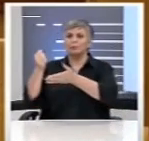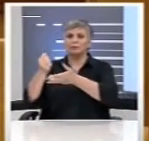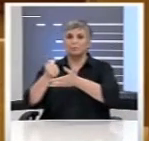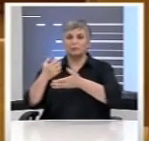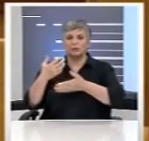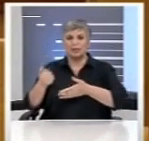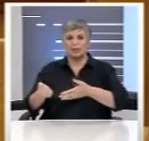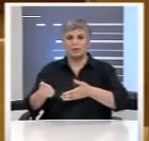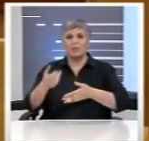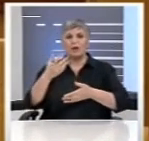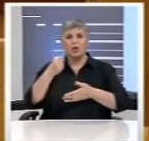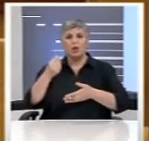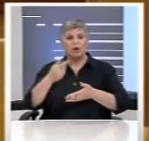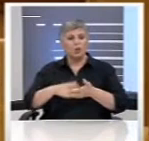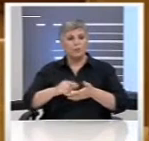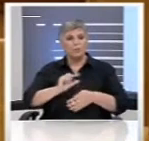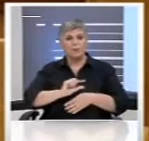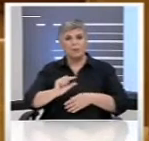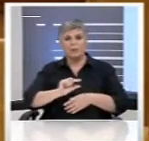αλλά σε μια δημοσιονομική ισορροπία